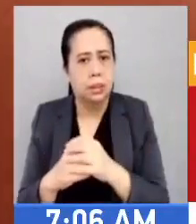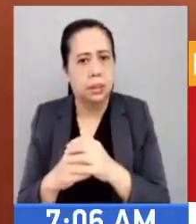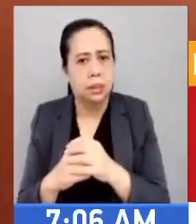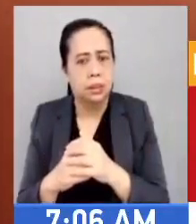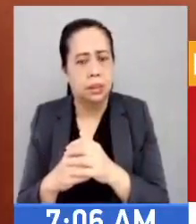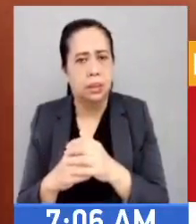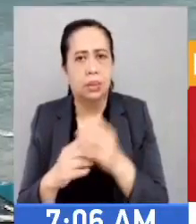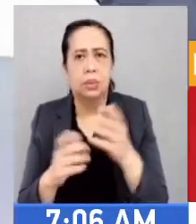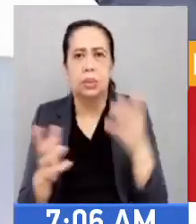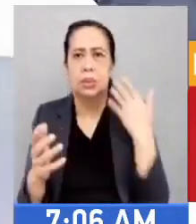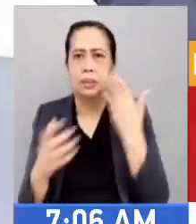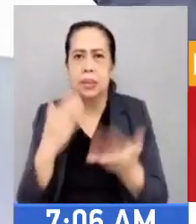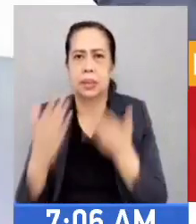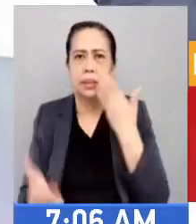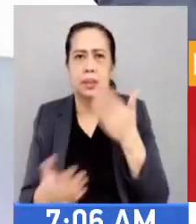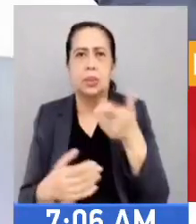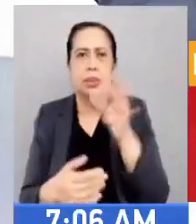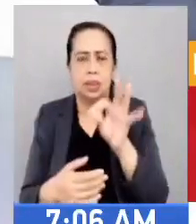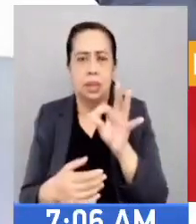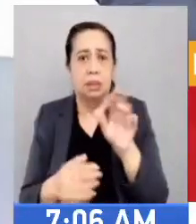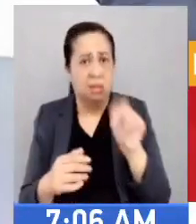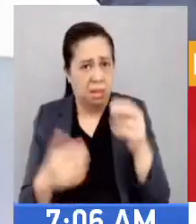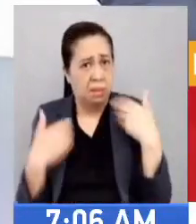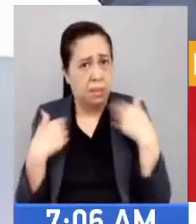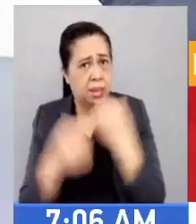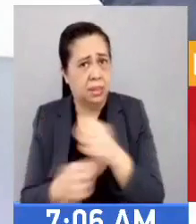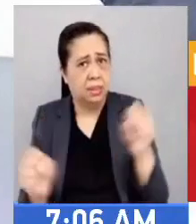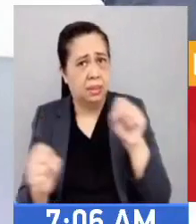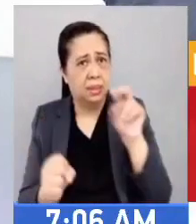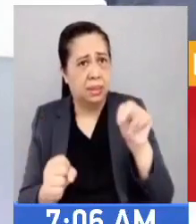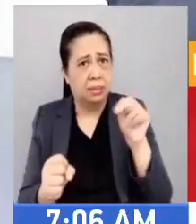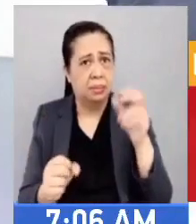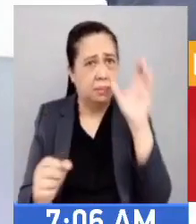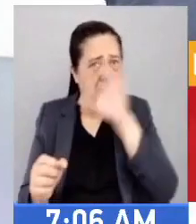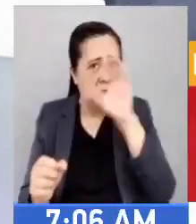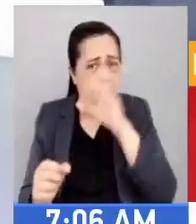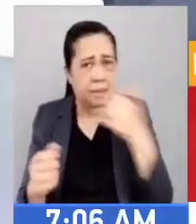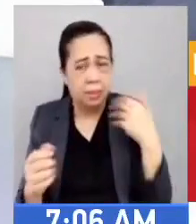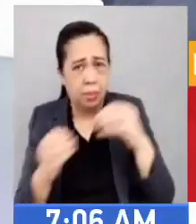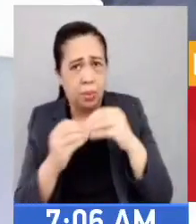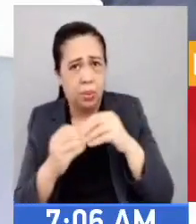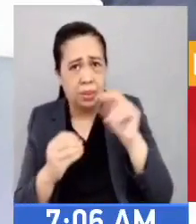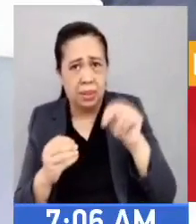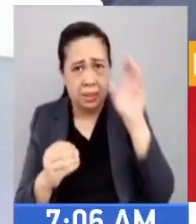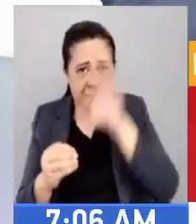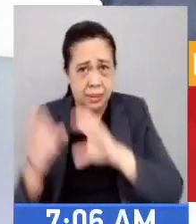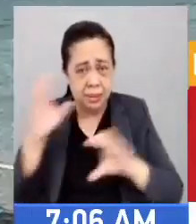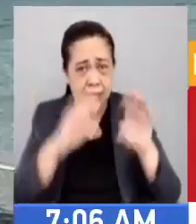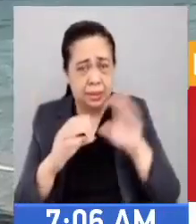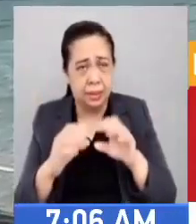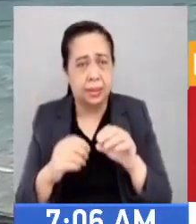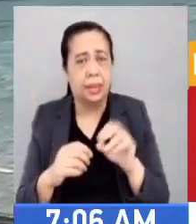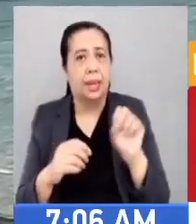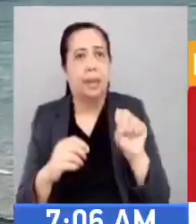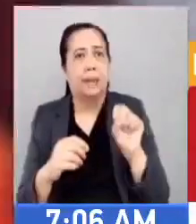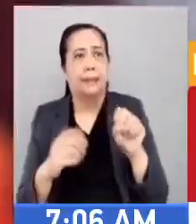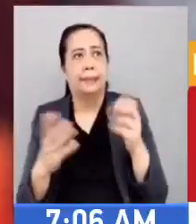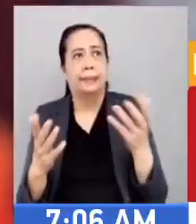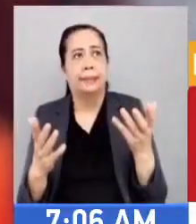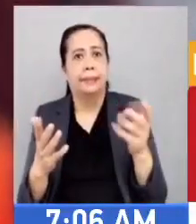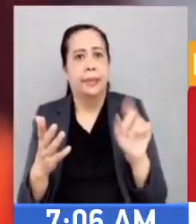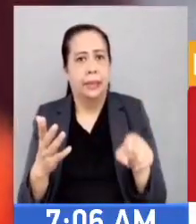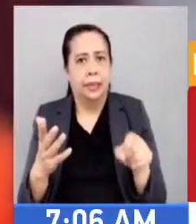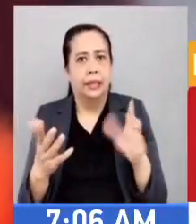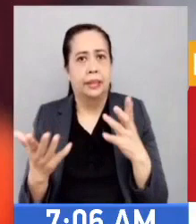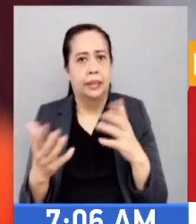ilan pa po ba tayong kailang i-rescue na sakay ng MV Lady Mary Joy 3, Mayor? Yes po, yun po yung magiging challenges